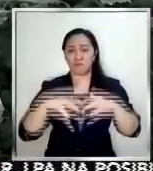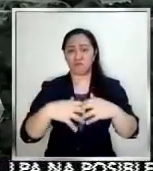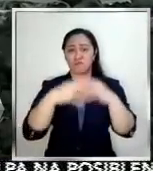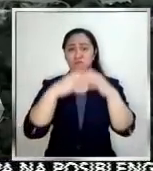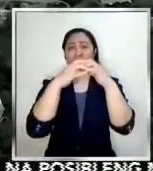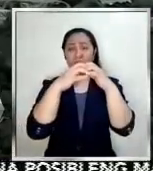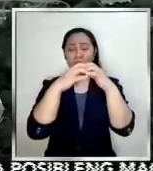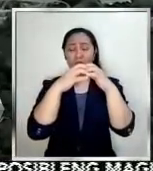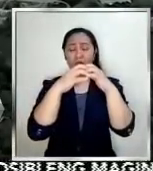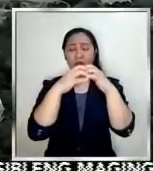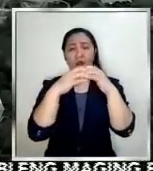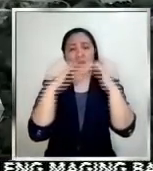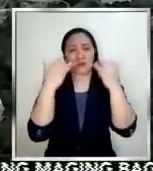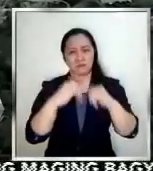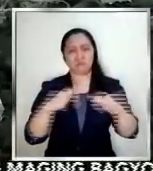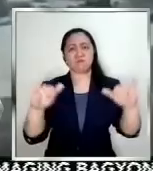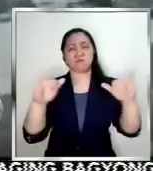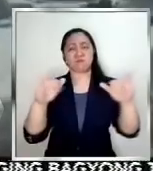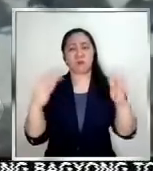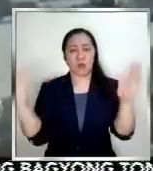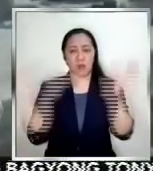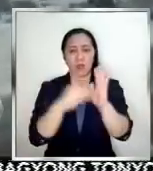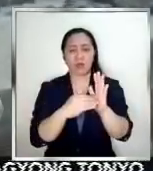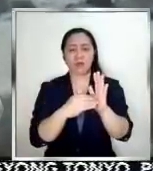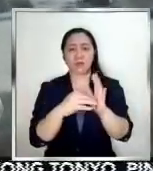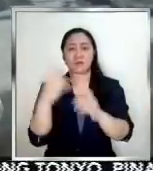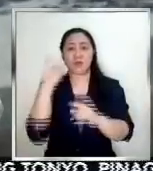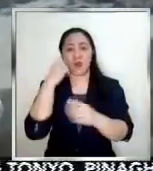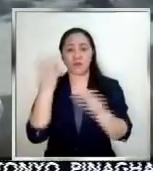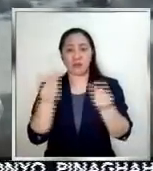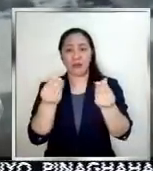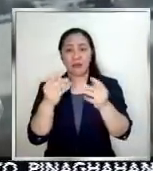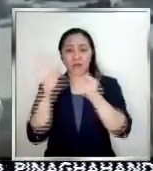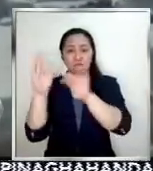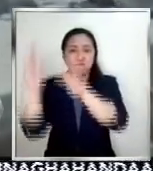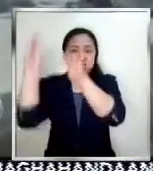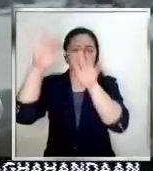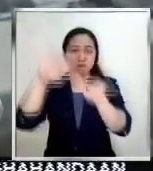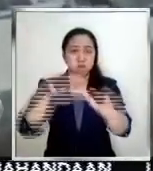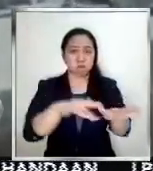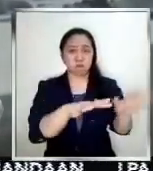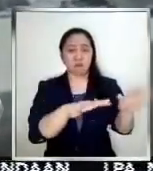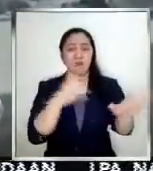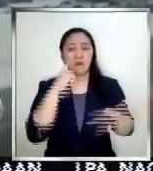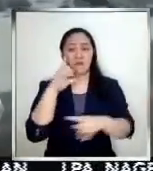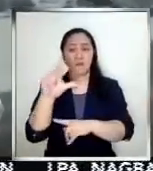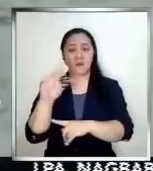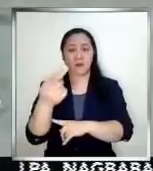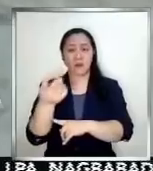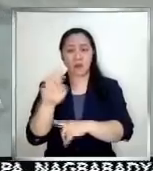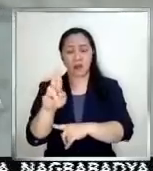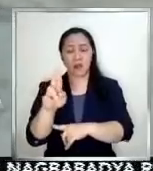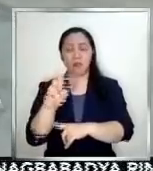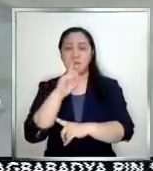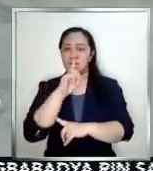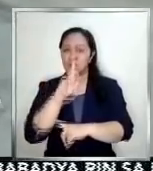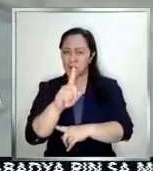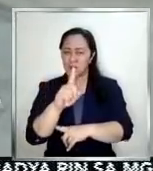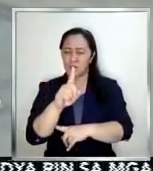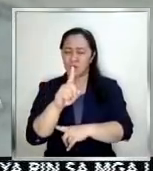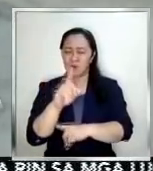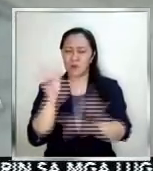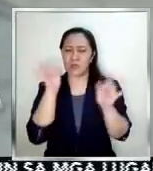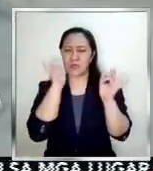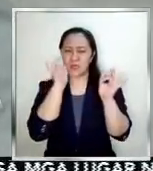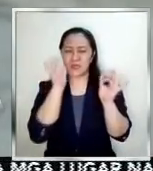at landslides, nag-iingat ang probinsya sa muling pagragasa ng lahar. Mas delikado kami ngayon sa lahar. Dahil silted, mas silted ngayon ang